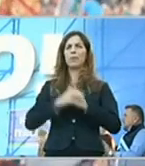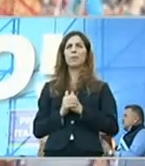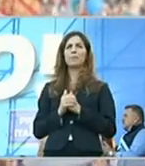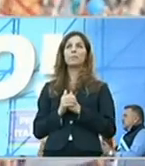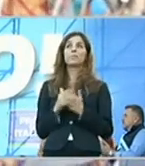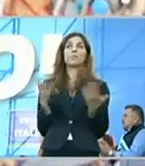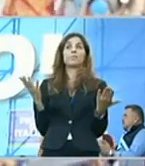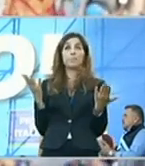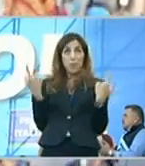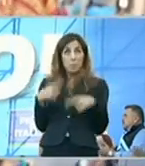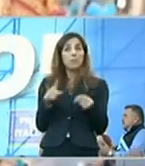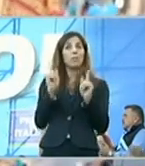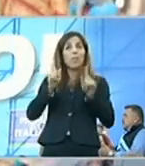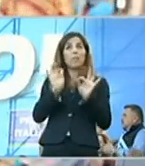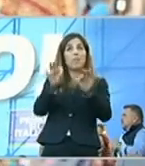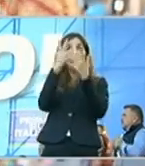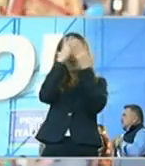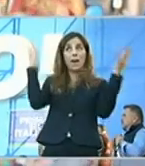Questo sia chiaro.